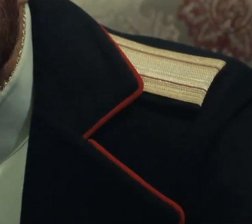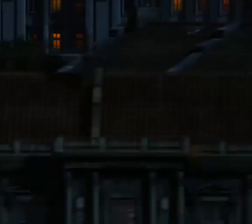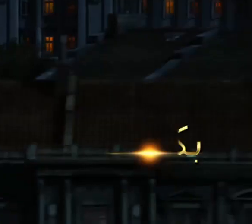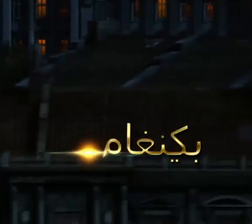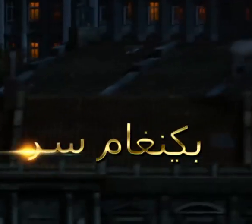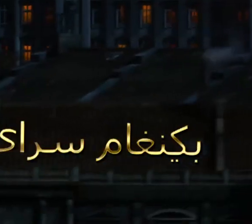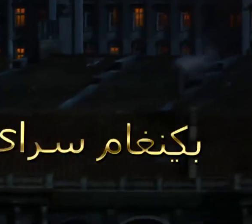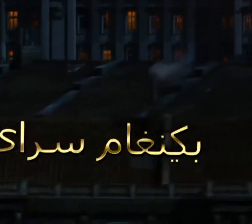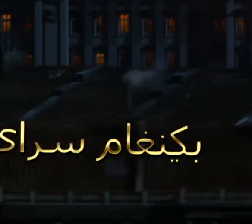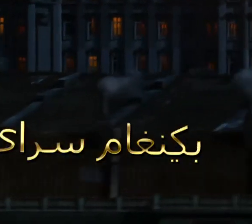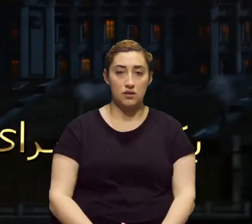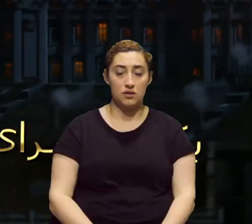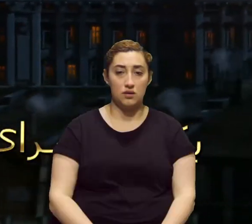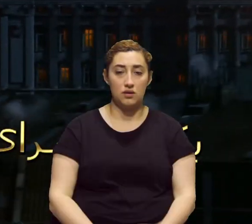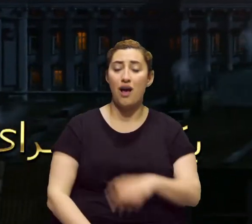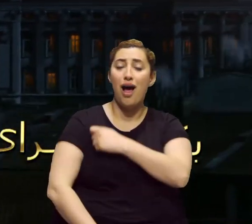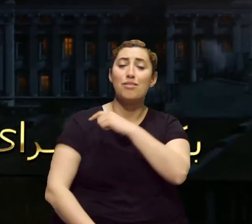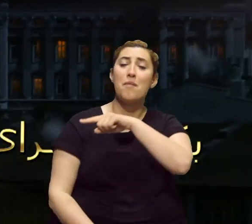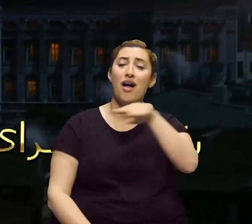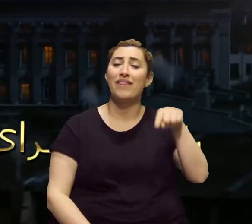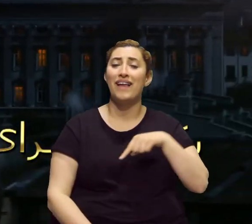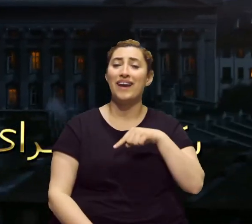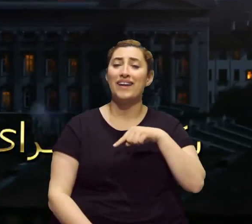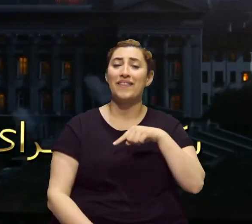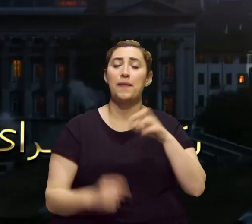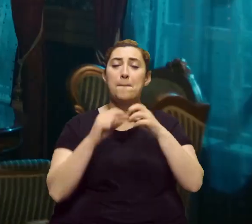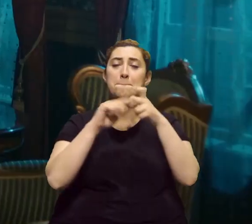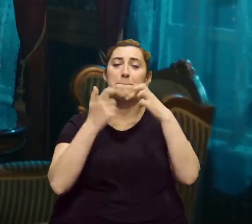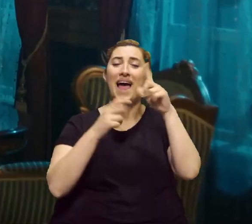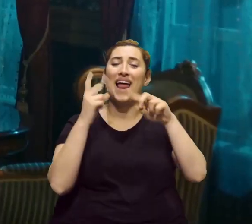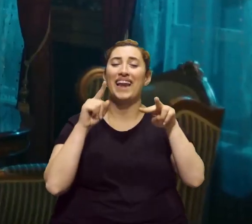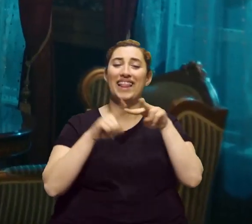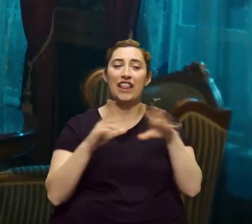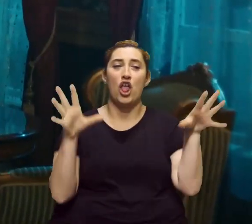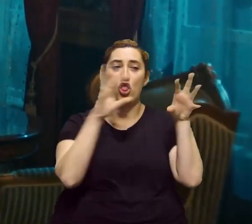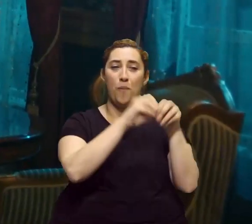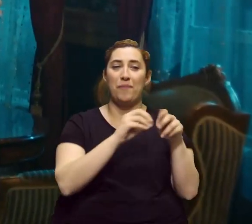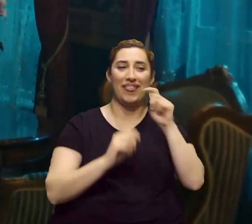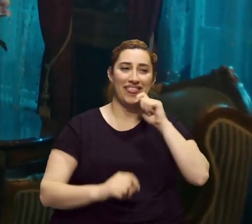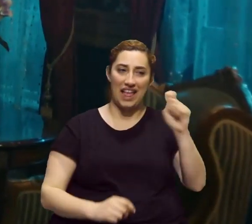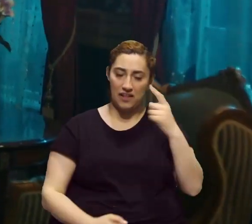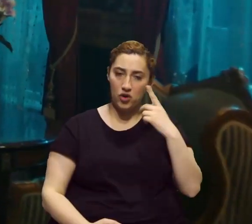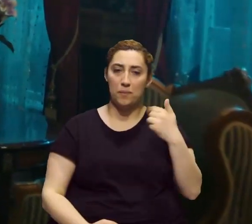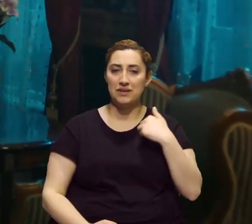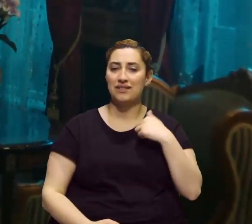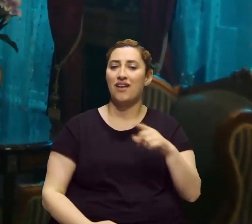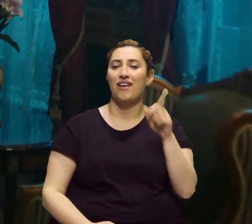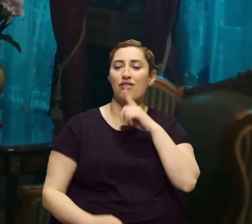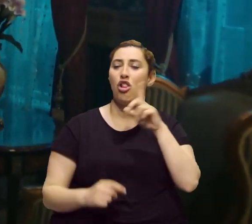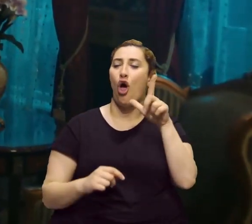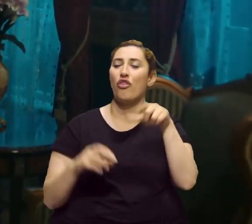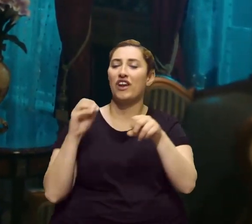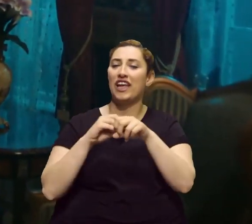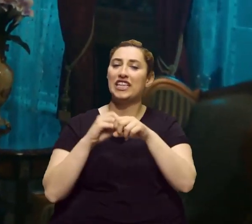Akşam Buckingham Sarayı yazdı. Almanların Berlin'de toplanma teklifine karşılık Londra'da üçlü